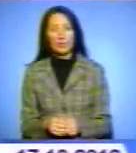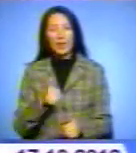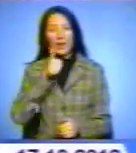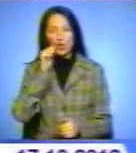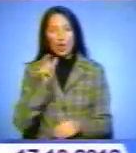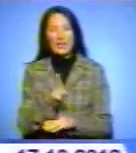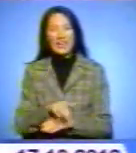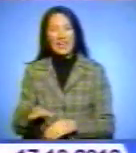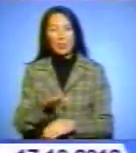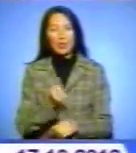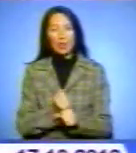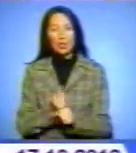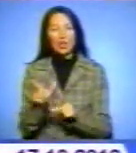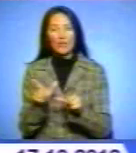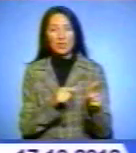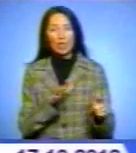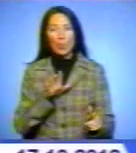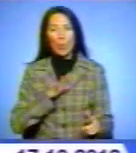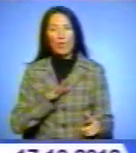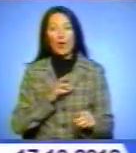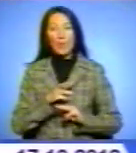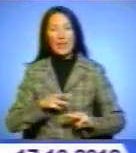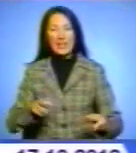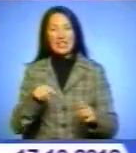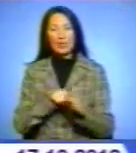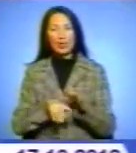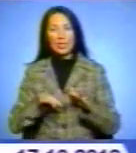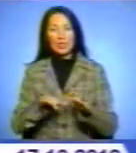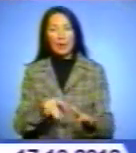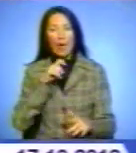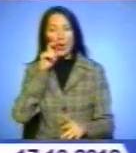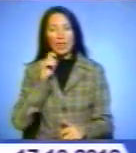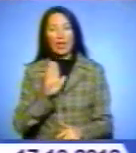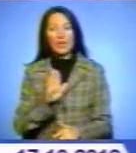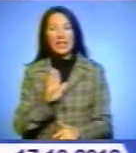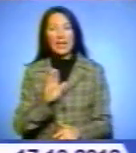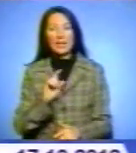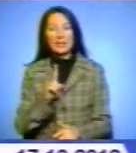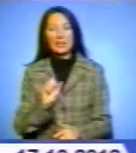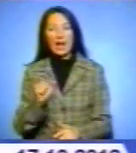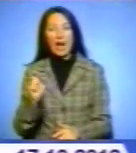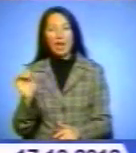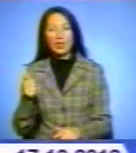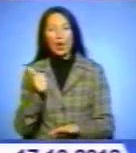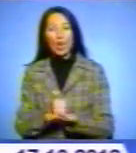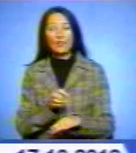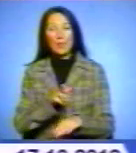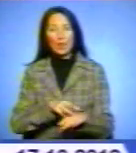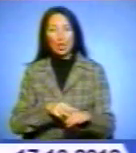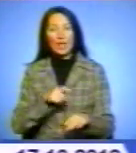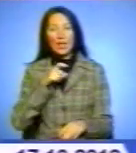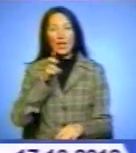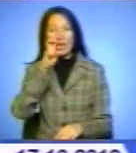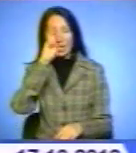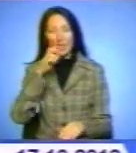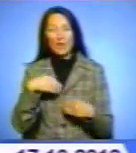Вчора на Тернопільщині з робочим візитом побував міністр внутрішніх справ України Віталій Захарченко. Головний міліціонер країни вручив